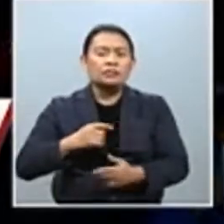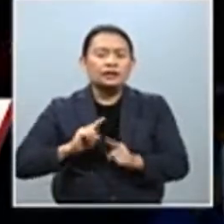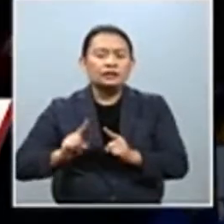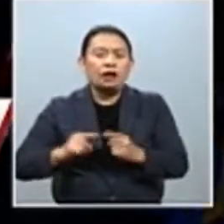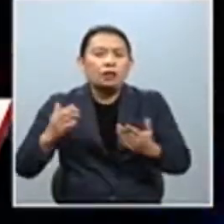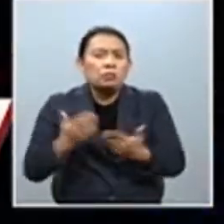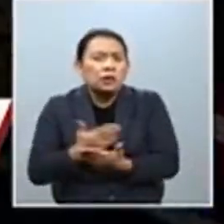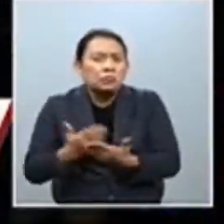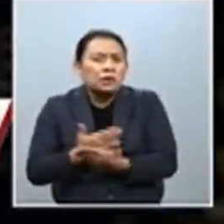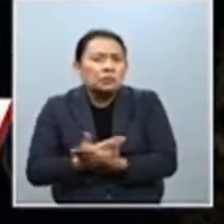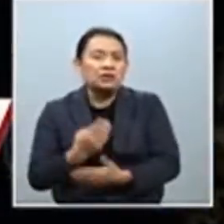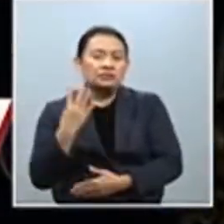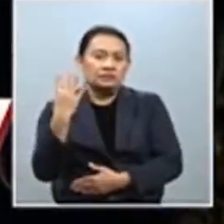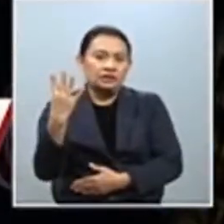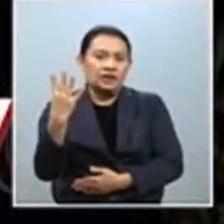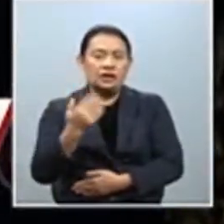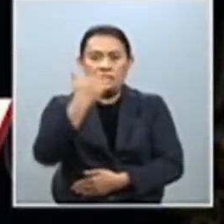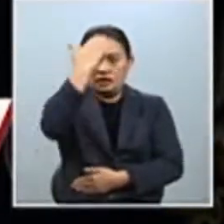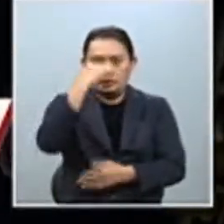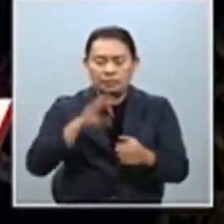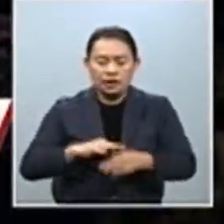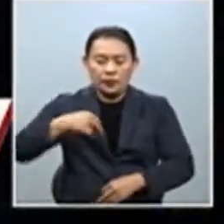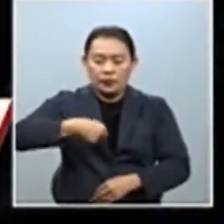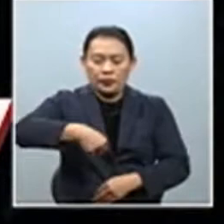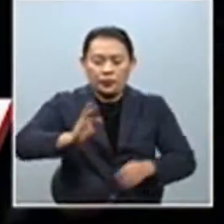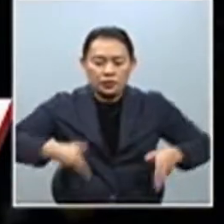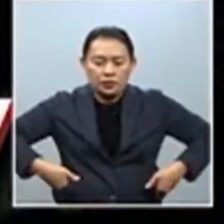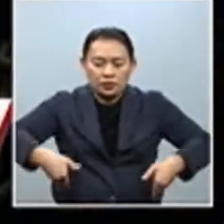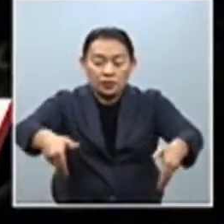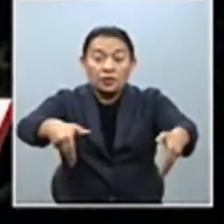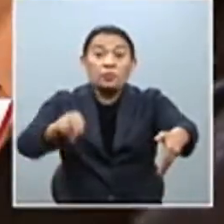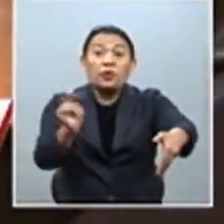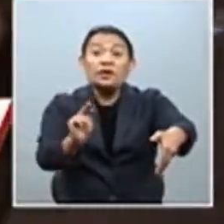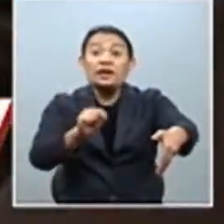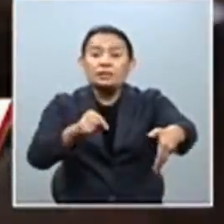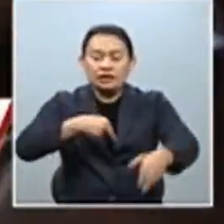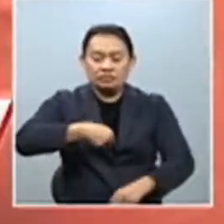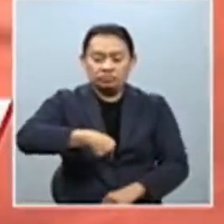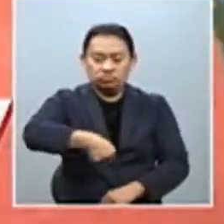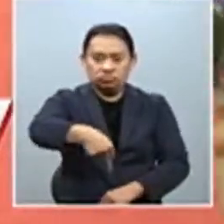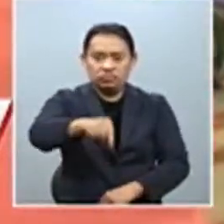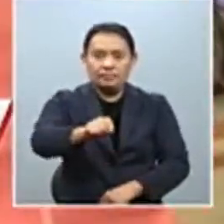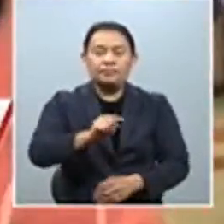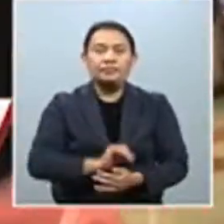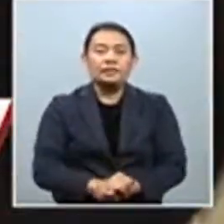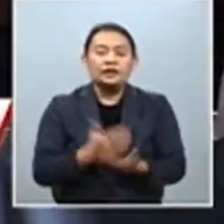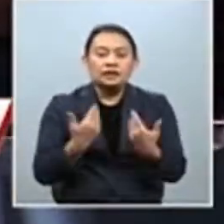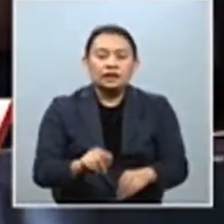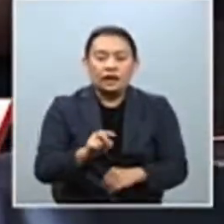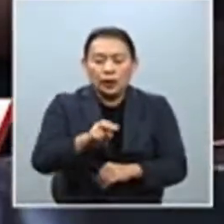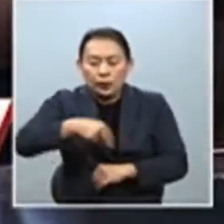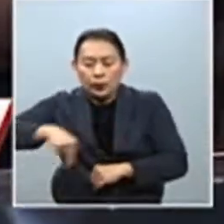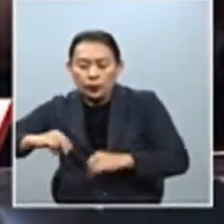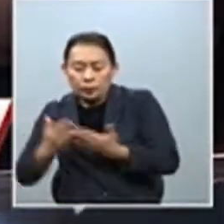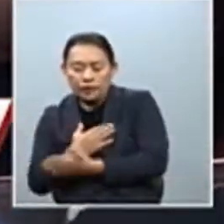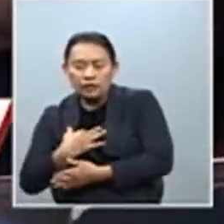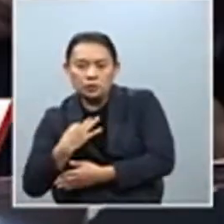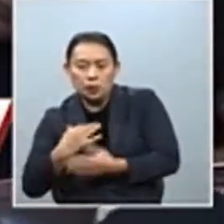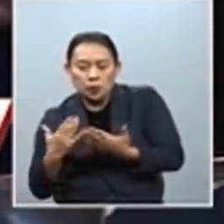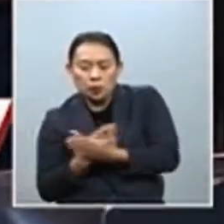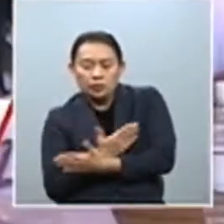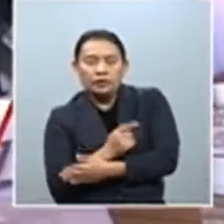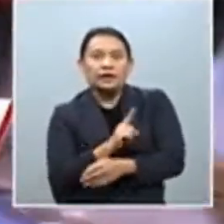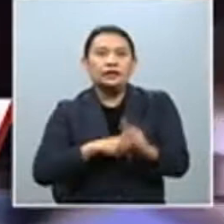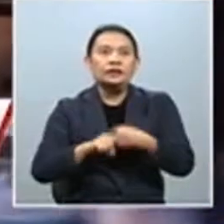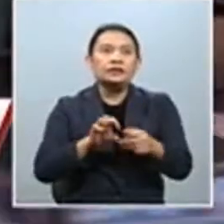เนื่องจากแต้วจะต้องโชว์ตัวกับการเดินพรมน้ำเงินกับละคร1ด้าวฟ้าเดียวจากนั้นก็ต้องรีบวิ่งมาเปลี่ยนชุดเพื่อเปิดโอเพนนิ่งโชว์กับเจ้าแม่นา